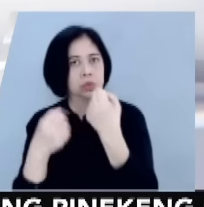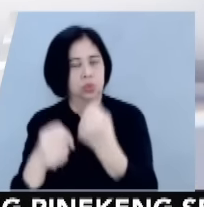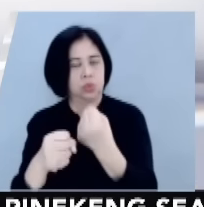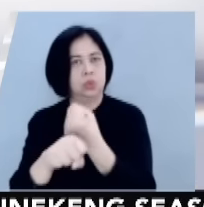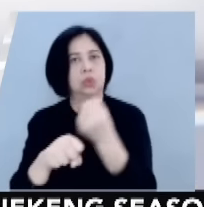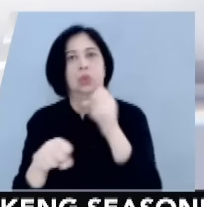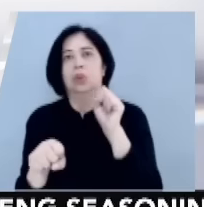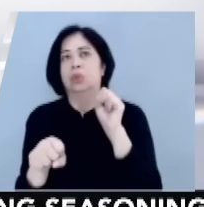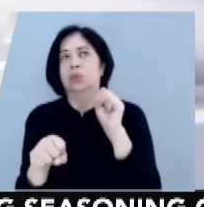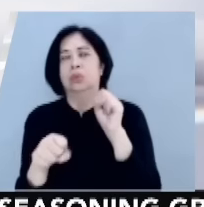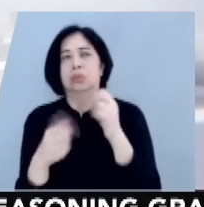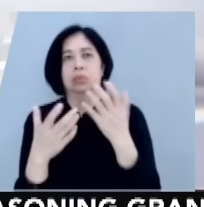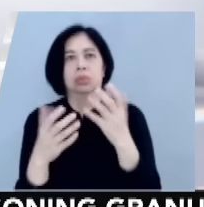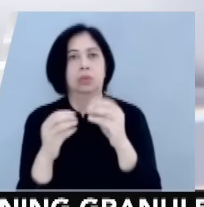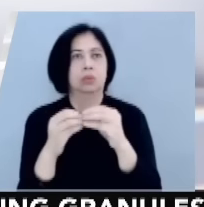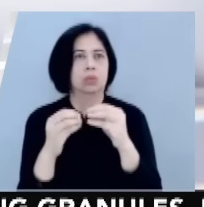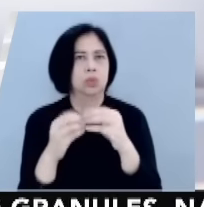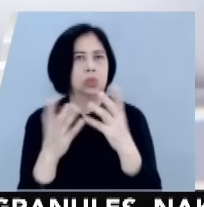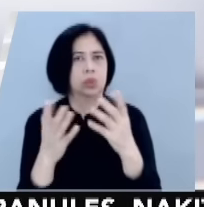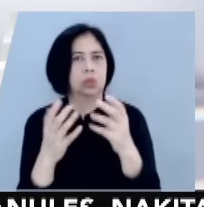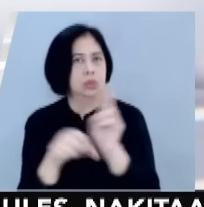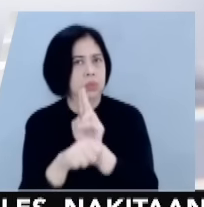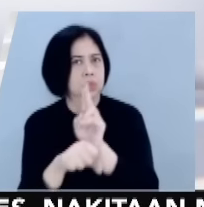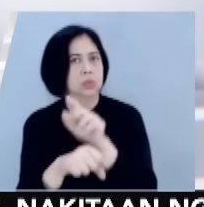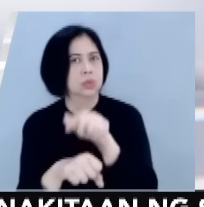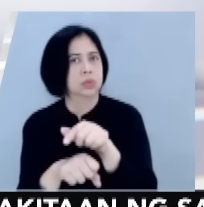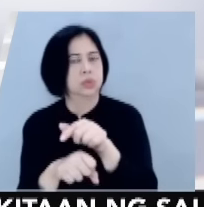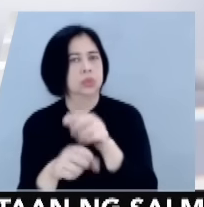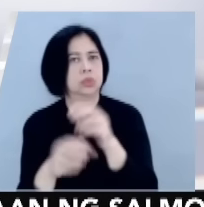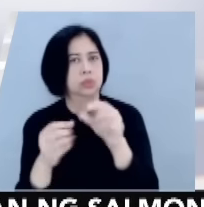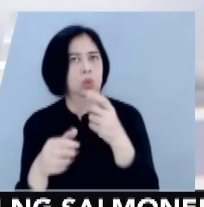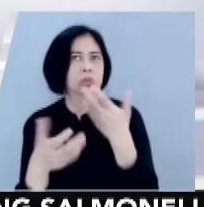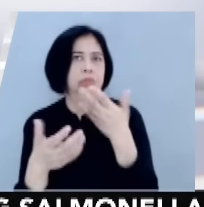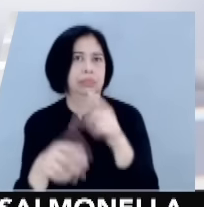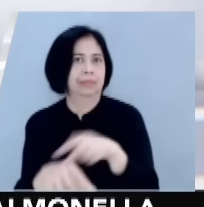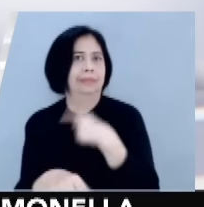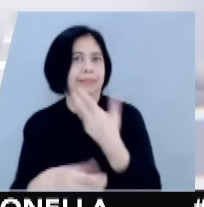ay mas nagagamit natin ito ng mas mahusay.